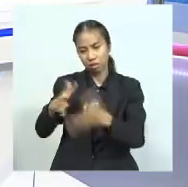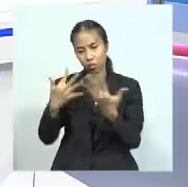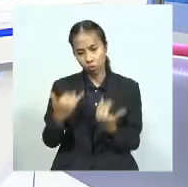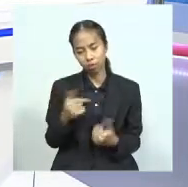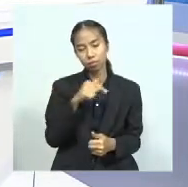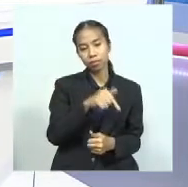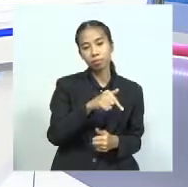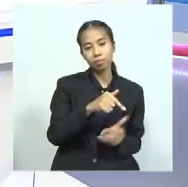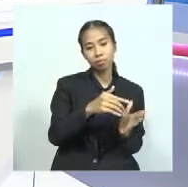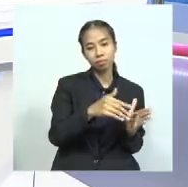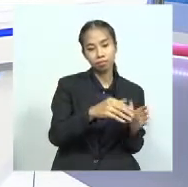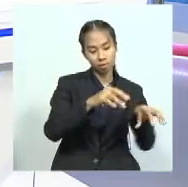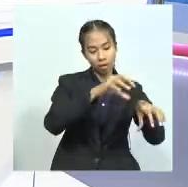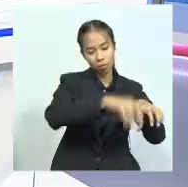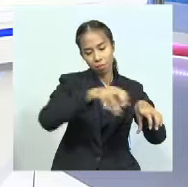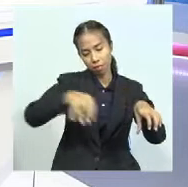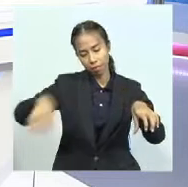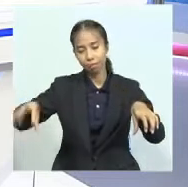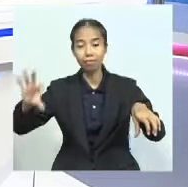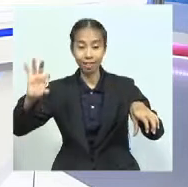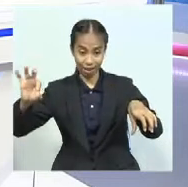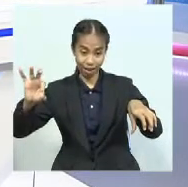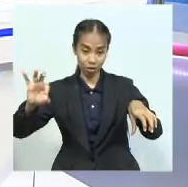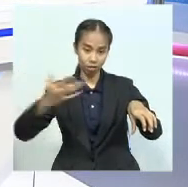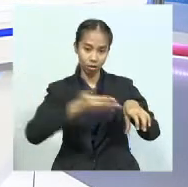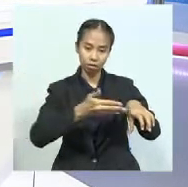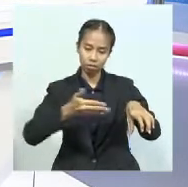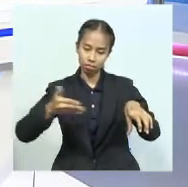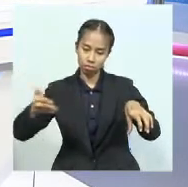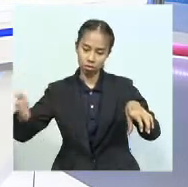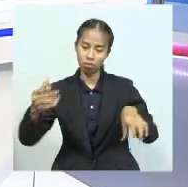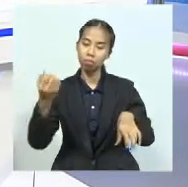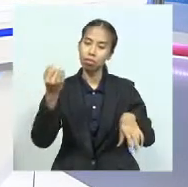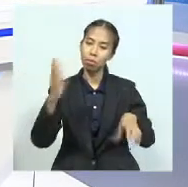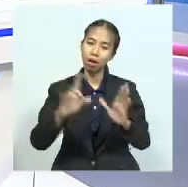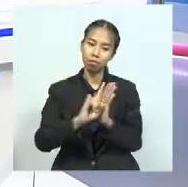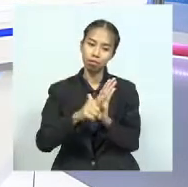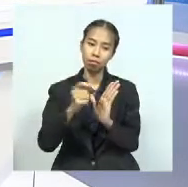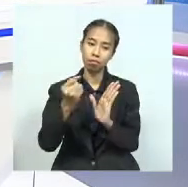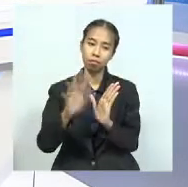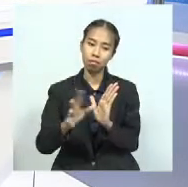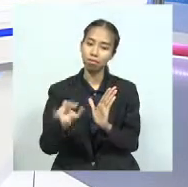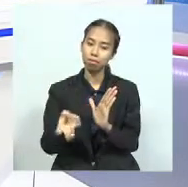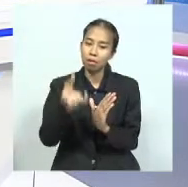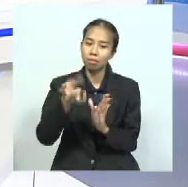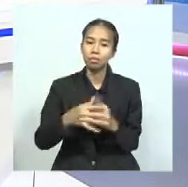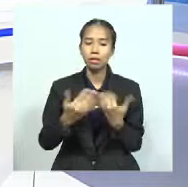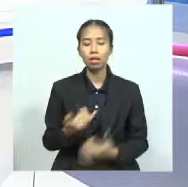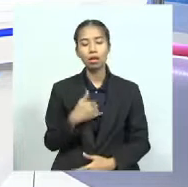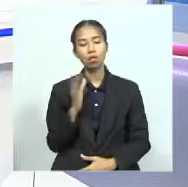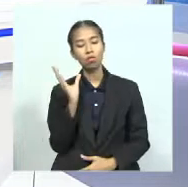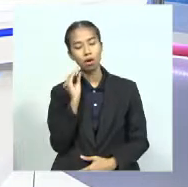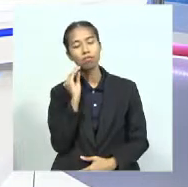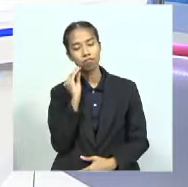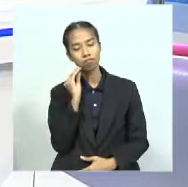บริ่งไปถึงสมุทรปราการเนี่ย9สถานีที่มีการจัดทำขึ้นมาใช้เวลาประมาณ15นาทีในการเดินทางเท่านั้นพอฟังแบบนี้